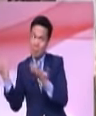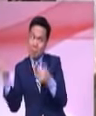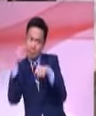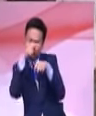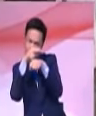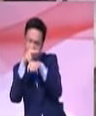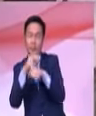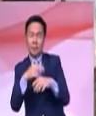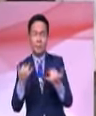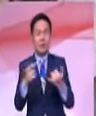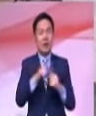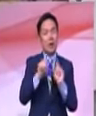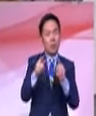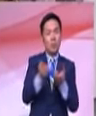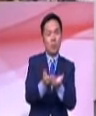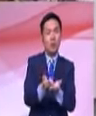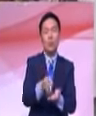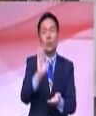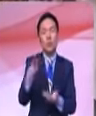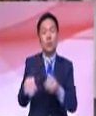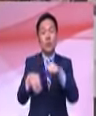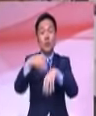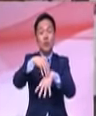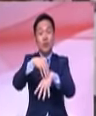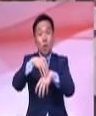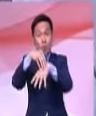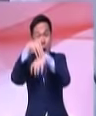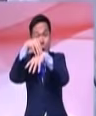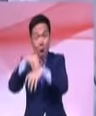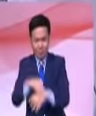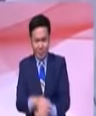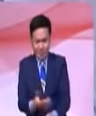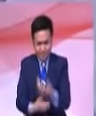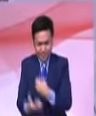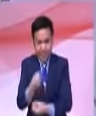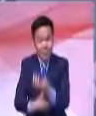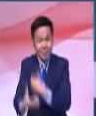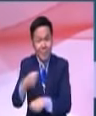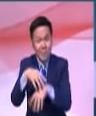Kuala Besar untuk mencandak sotong petang semalam.